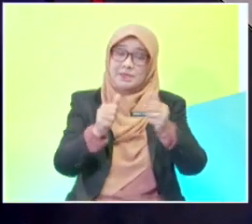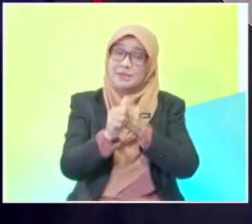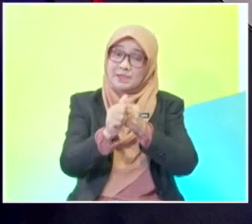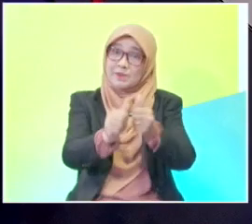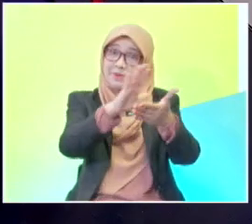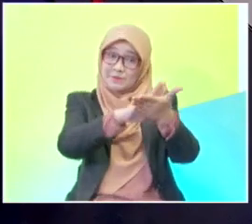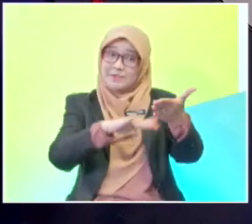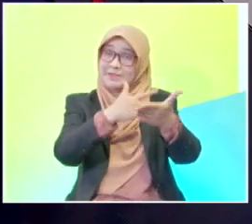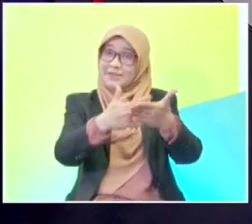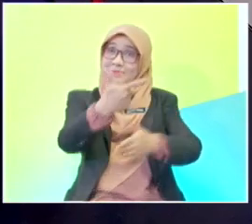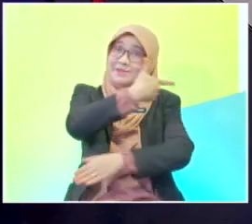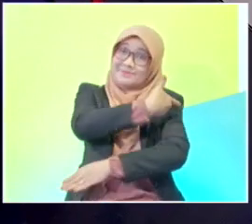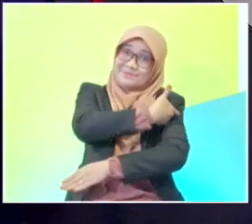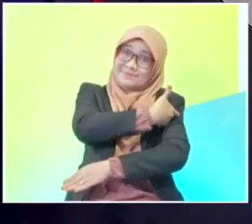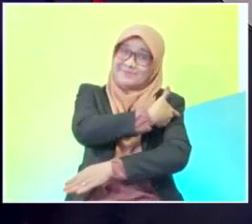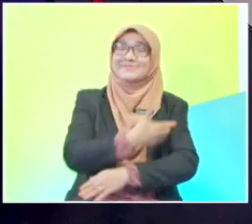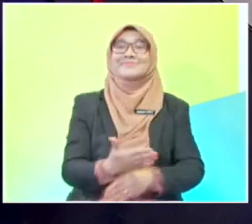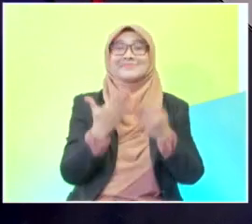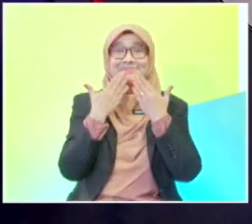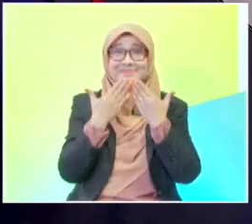Baiklah doktor. Okey, terima kasih. Terima kasih.